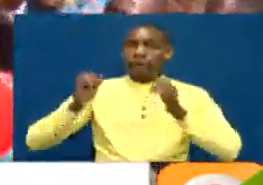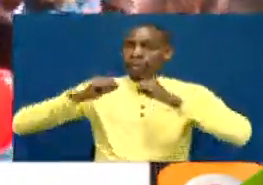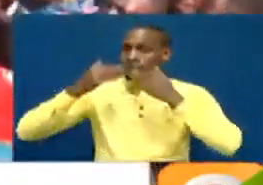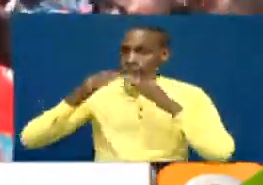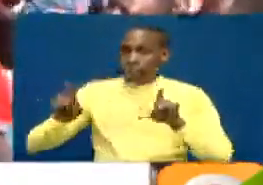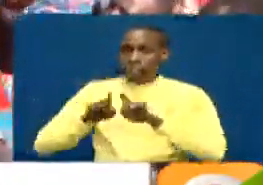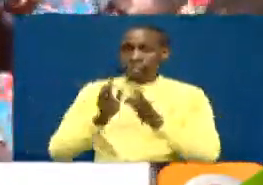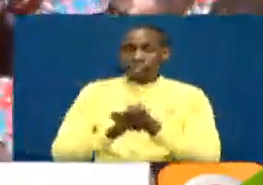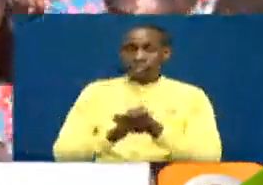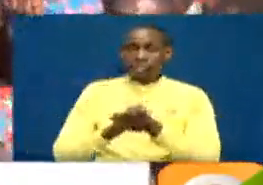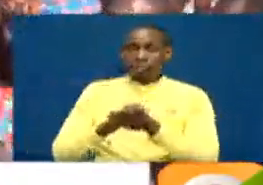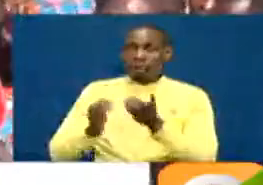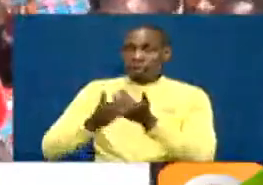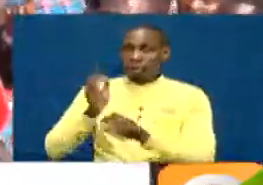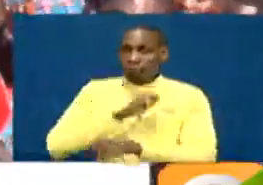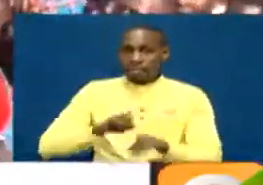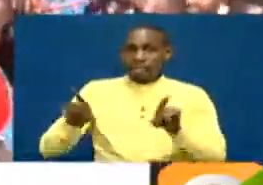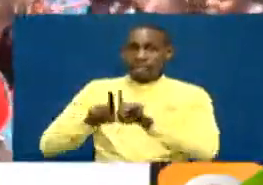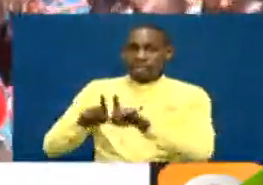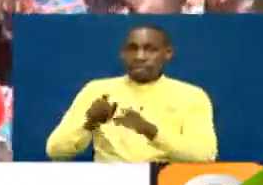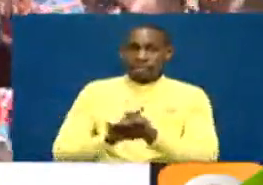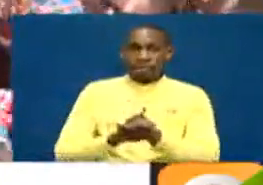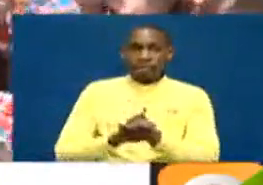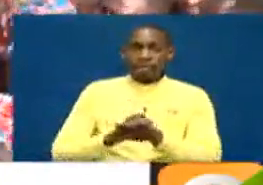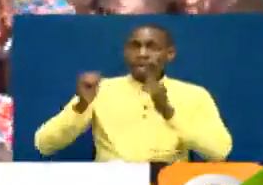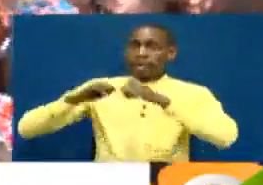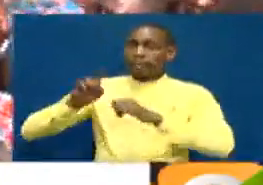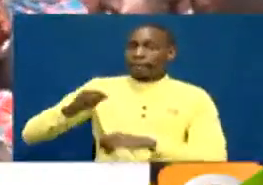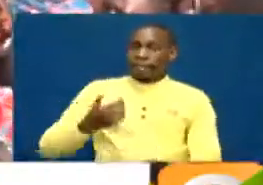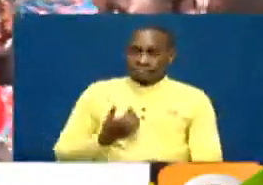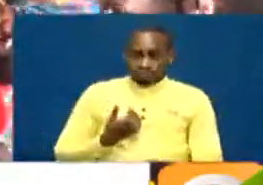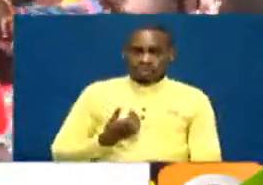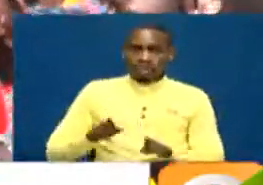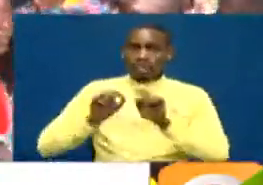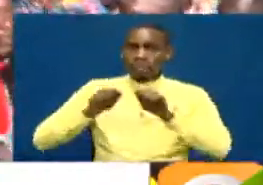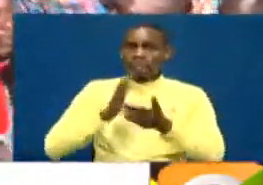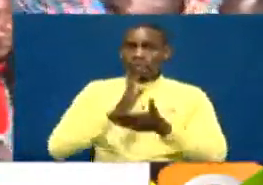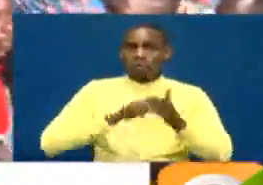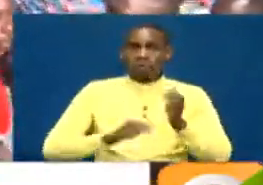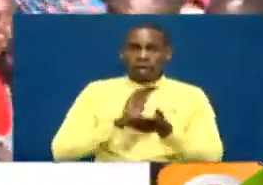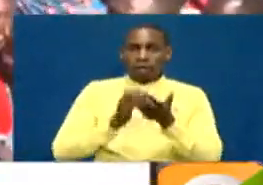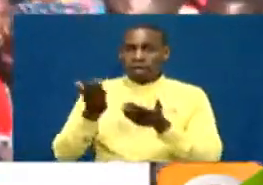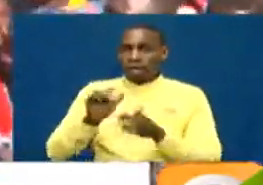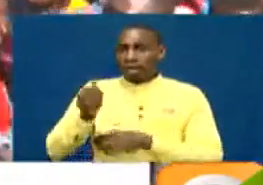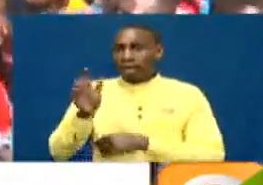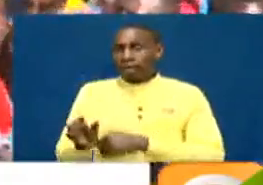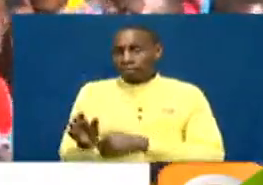wamekubali na wameshughulikiwa na kutakuwa na makubaliano ili tuhakikisha kwamba hakuna mtu